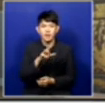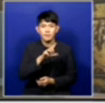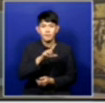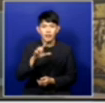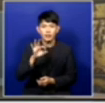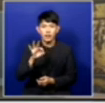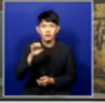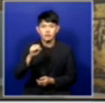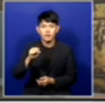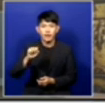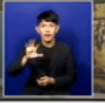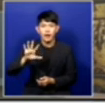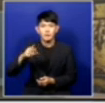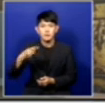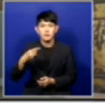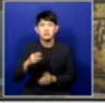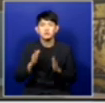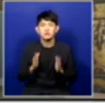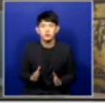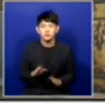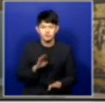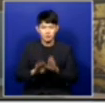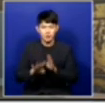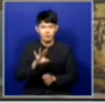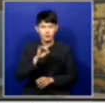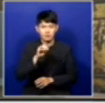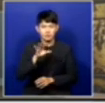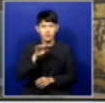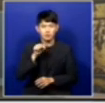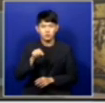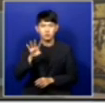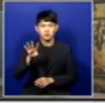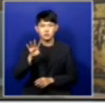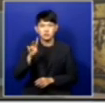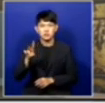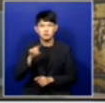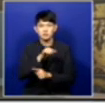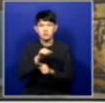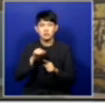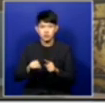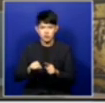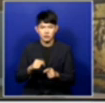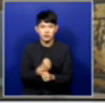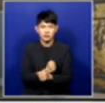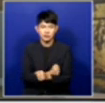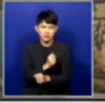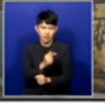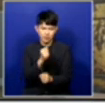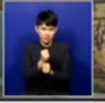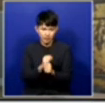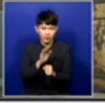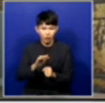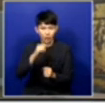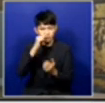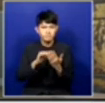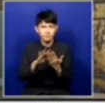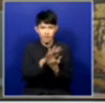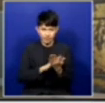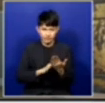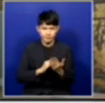13,950,000 คนคิดเป็นสัดส่วน 85.4% ของการจ้างงานที่มีอยู่ทั้งประเทศต่อไปเลย